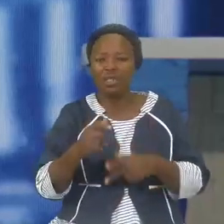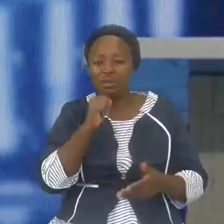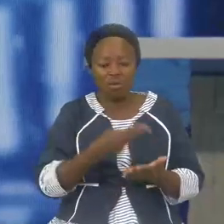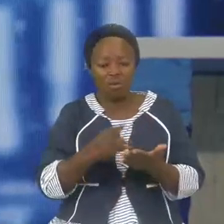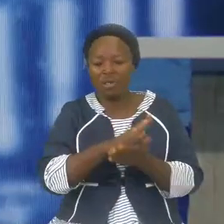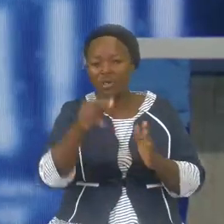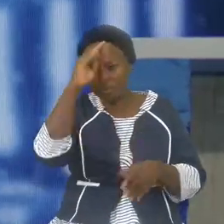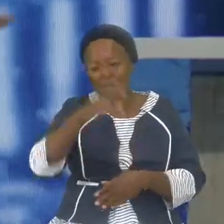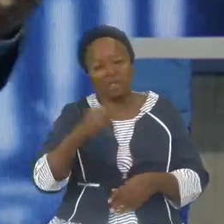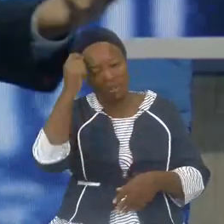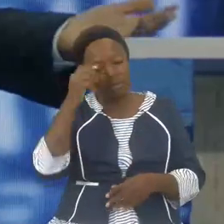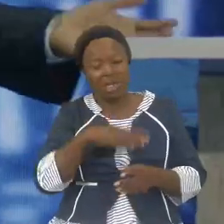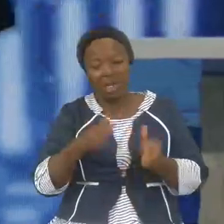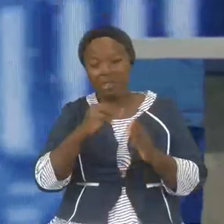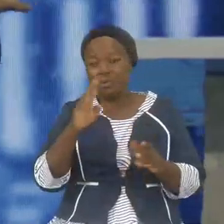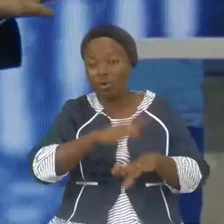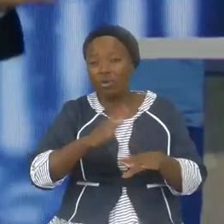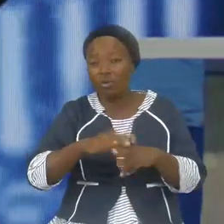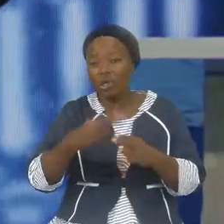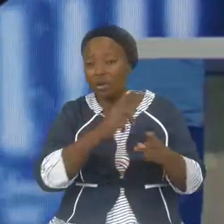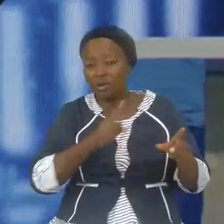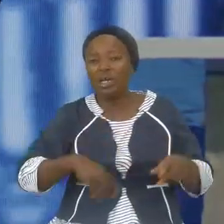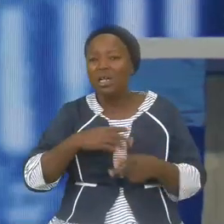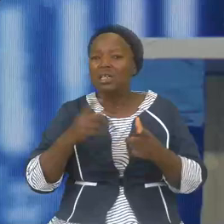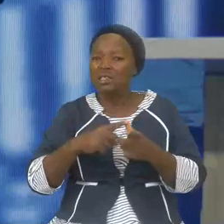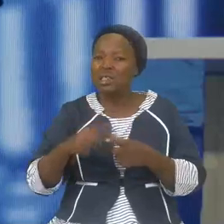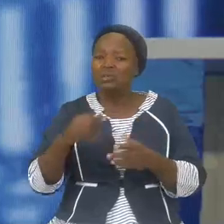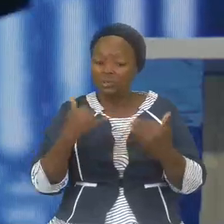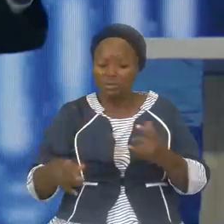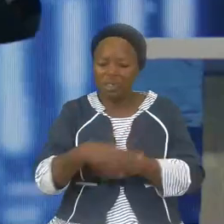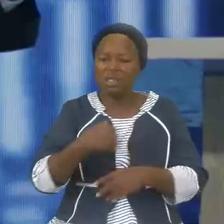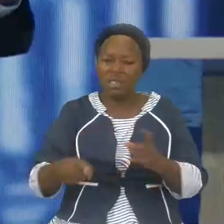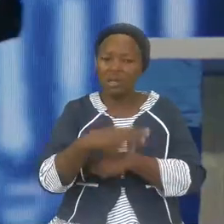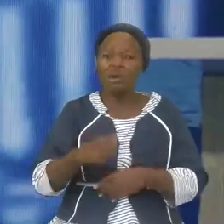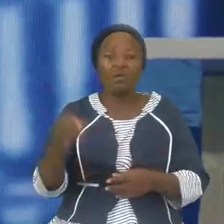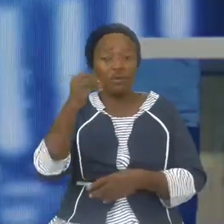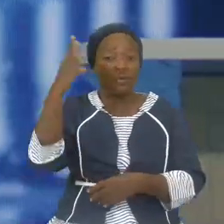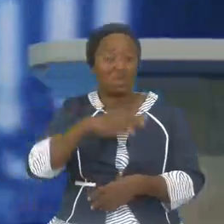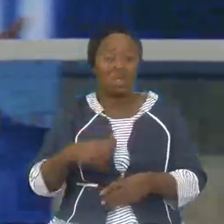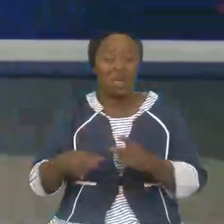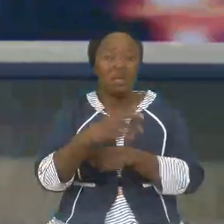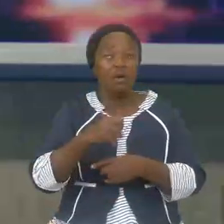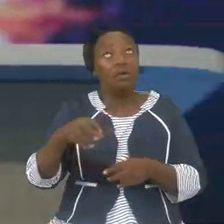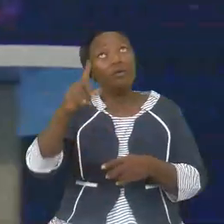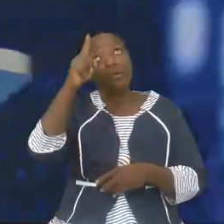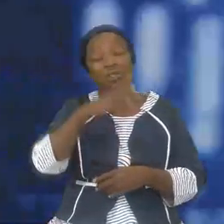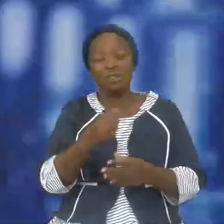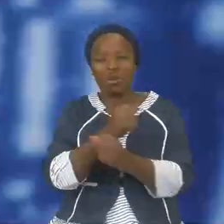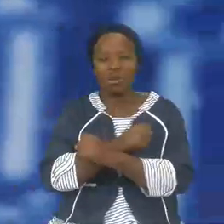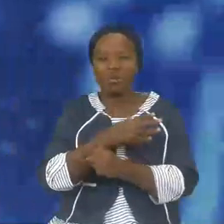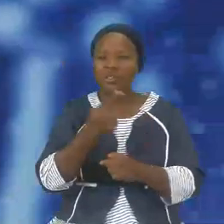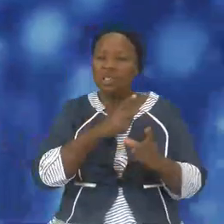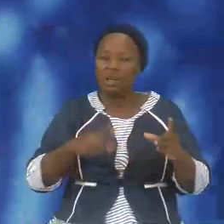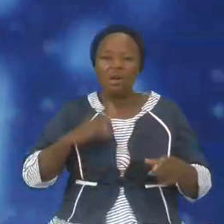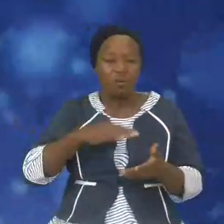méchant abandonne sa voix et l'homme d'iniquité ses péchés. Qu'il invoque le Seigneur ce jour, aujourd'hui, le jour de la grâce, le jour de son amour.